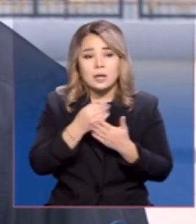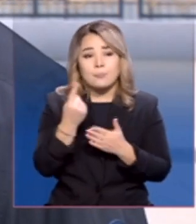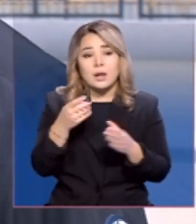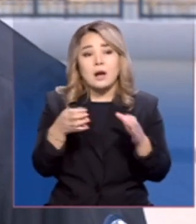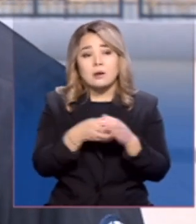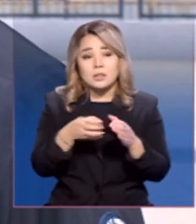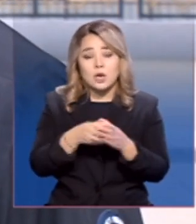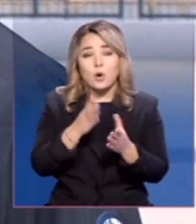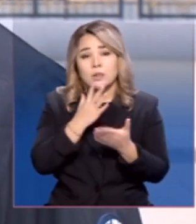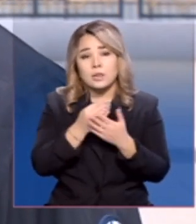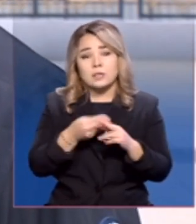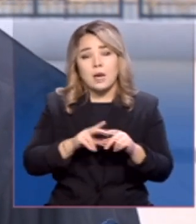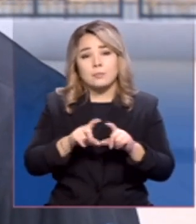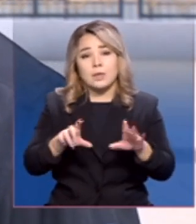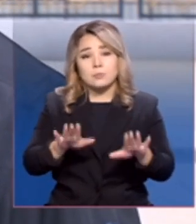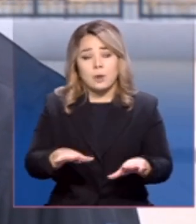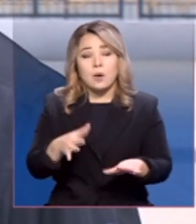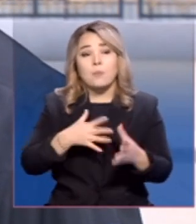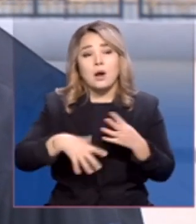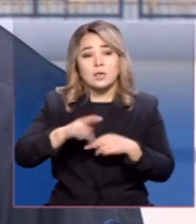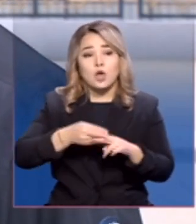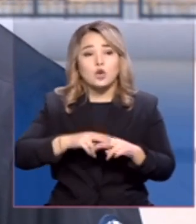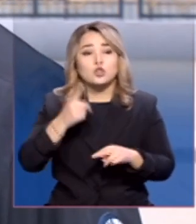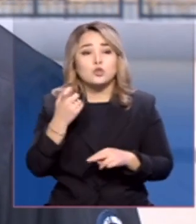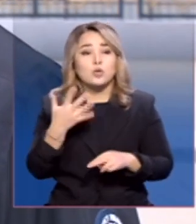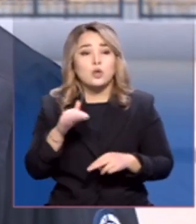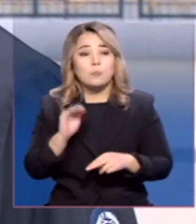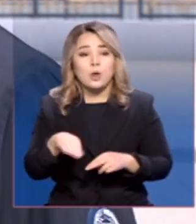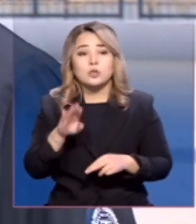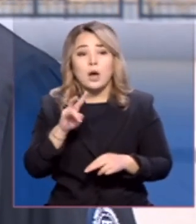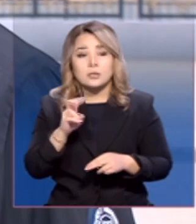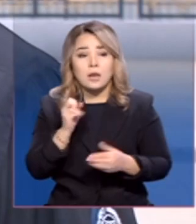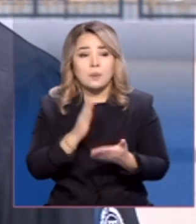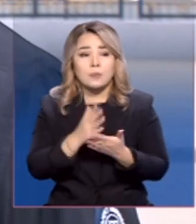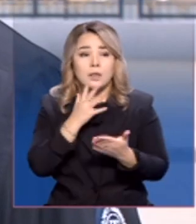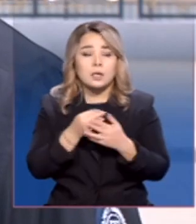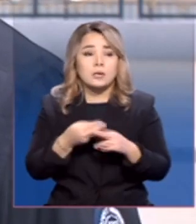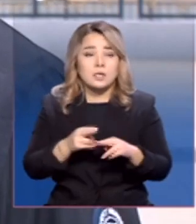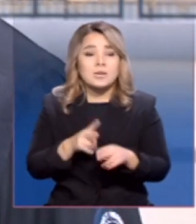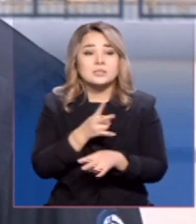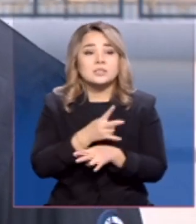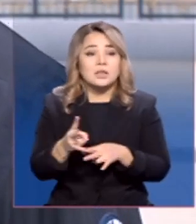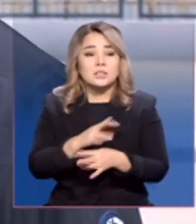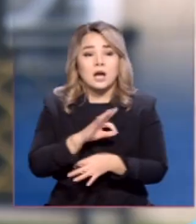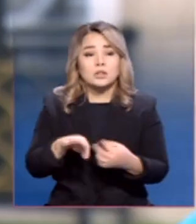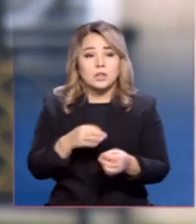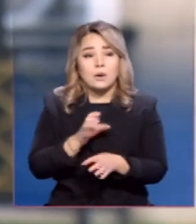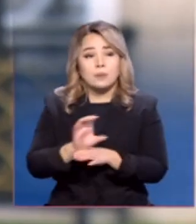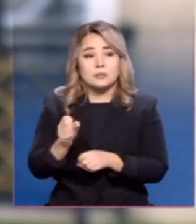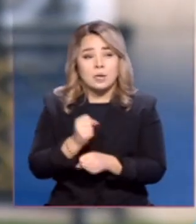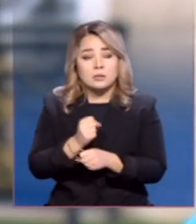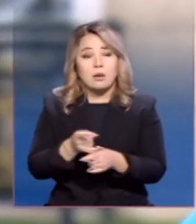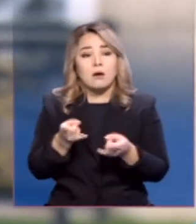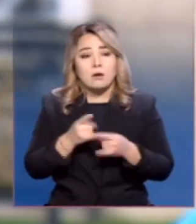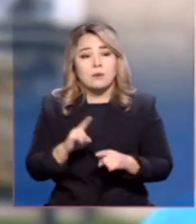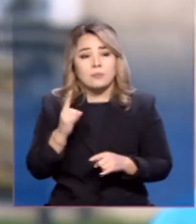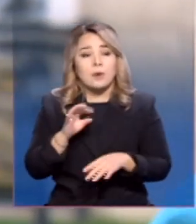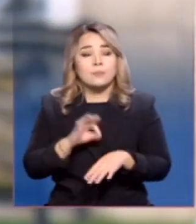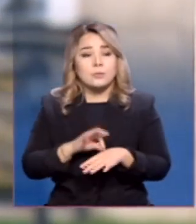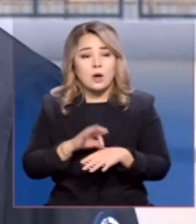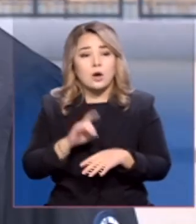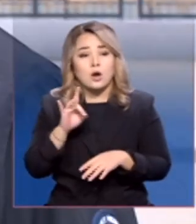категориялы мекеме бар. Олардың барлығы 150 мың тоннадан астам зиянды шығарындылар шығарады. Туа біткен